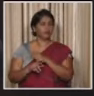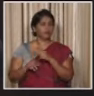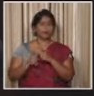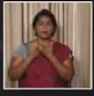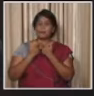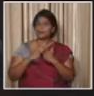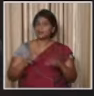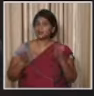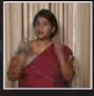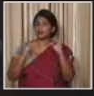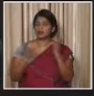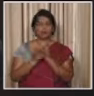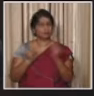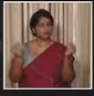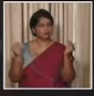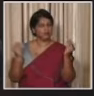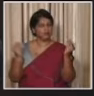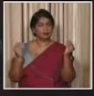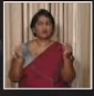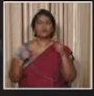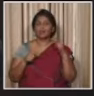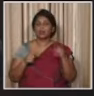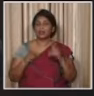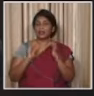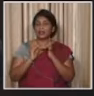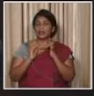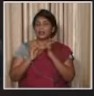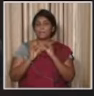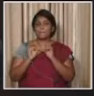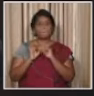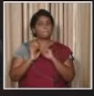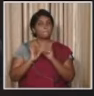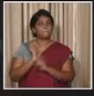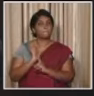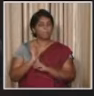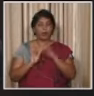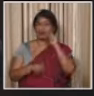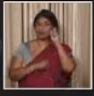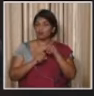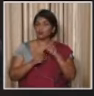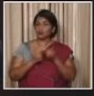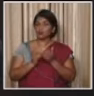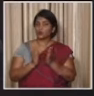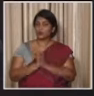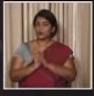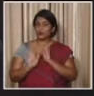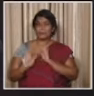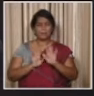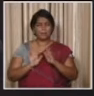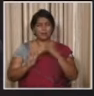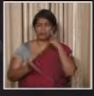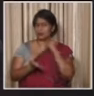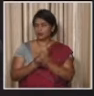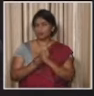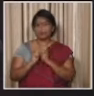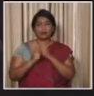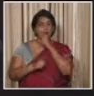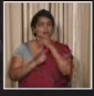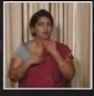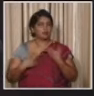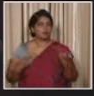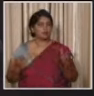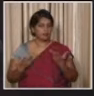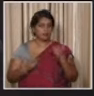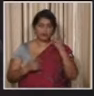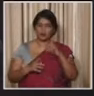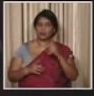ne nidaha senatikal lah dal. Dang online bill ke haraha. Minisunta, tamang ketiennya pilih ne kakeri mungkin katakan ne bae.